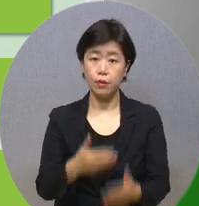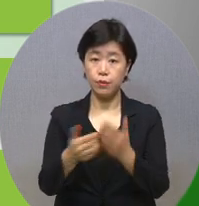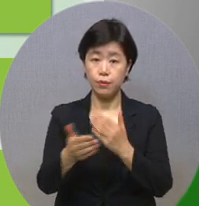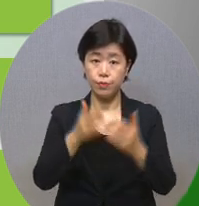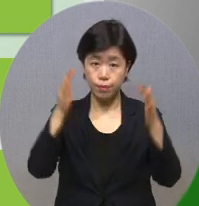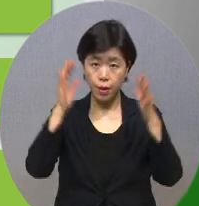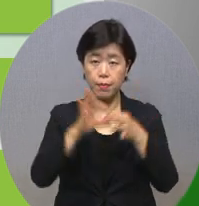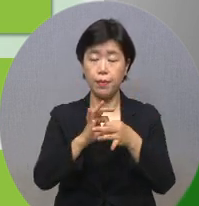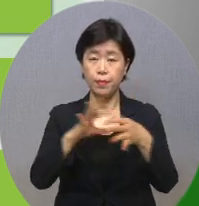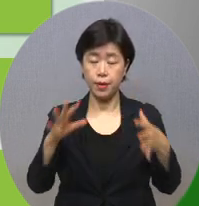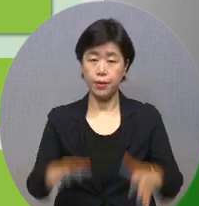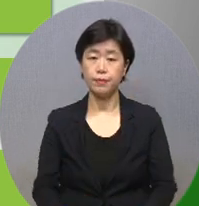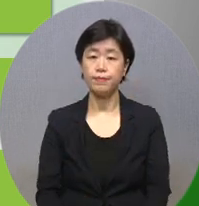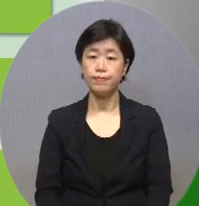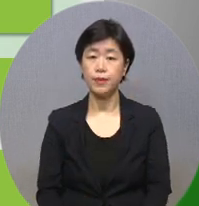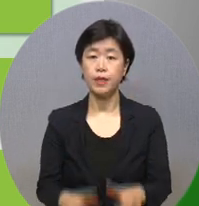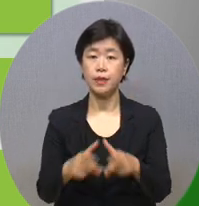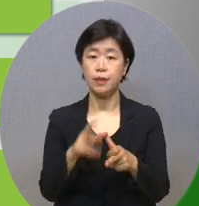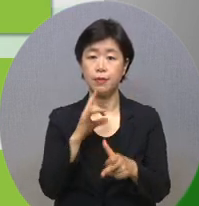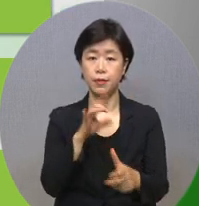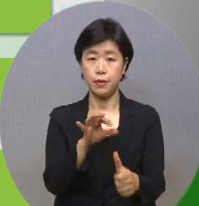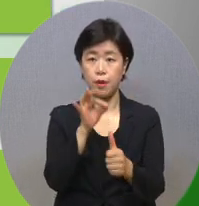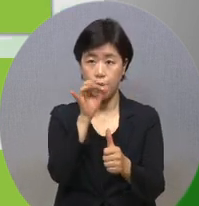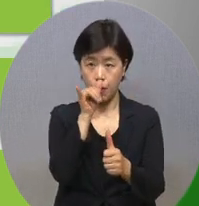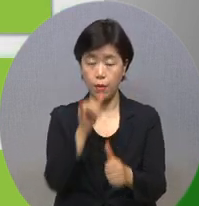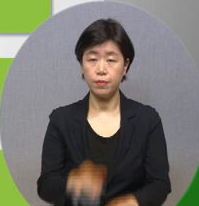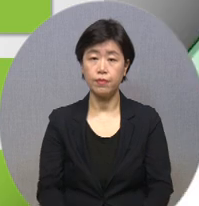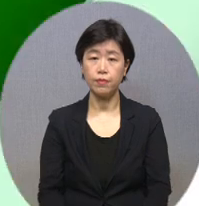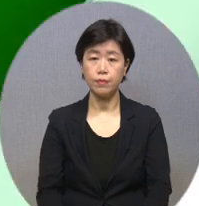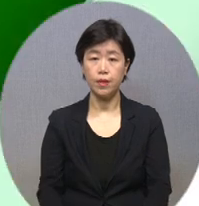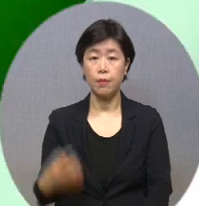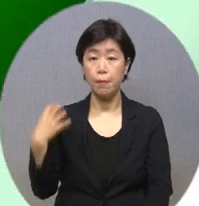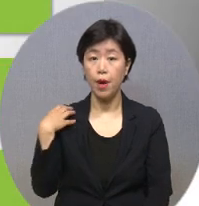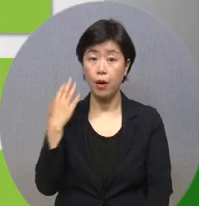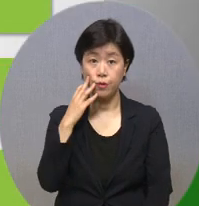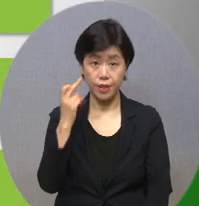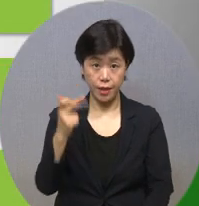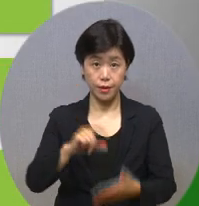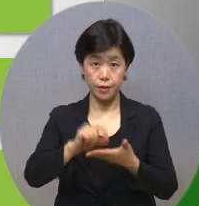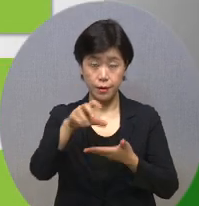채용합니다. 장애인만 채용하며 담당기사는 울산지사입니다.